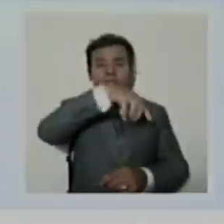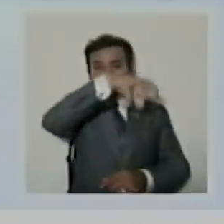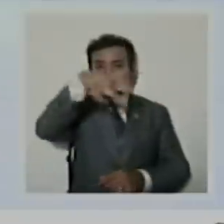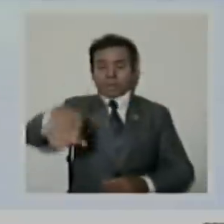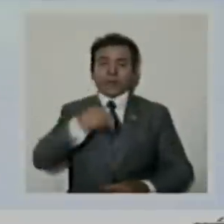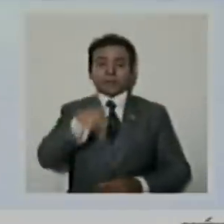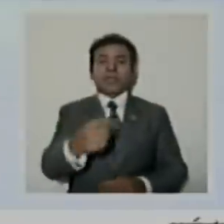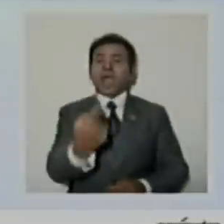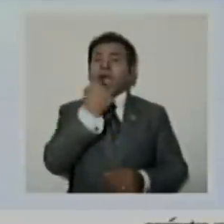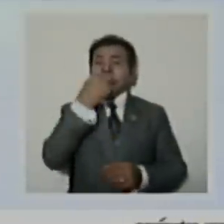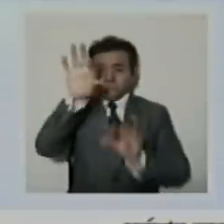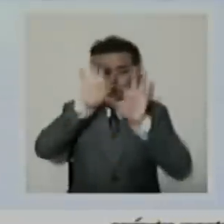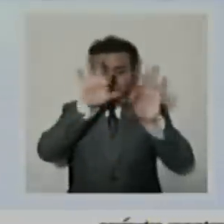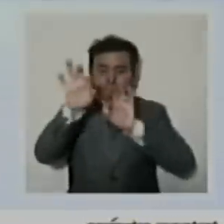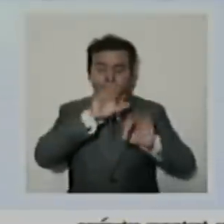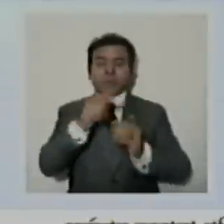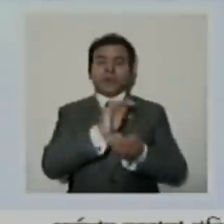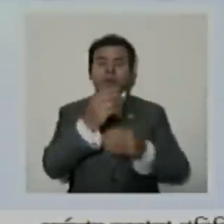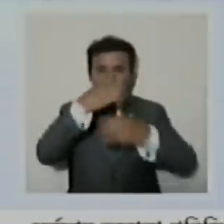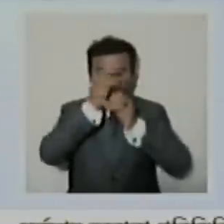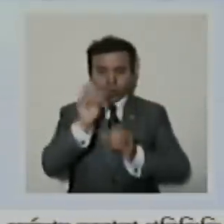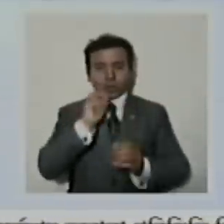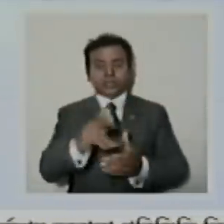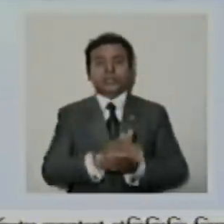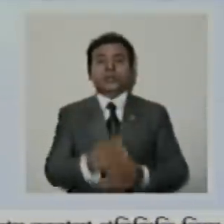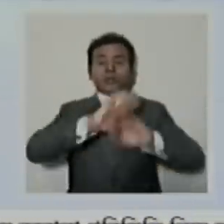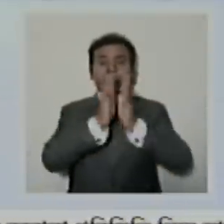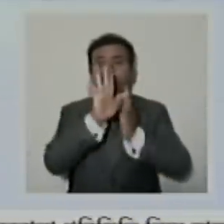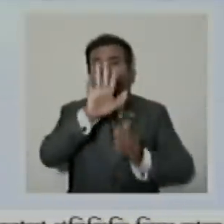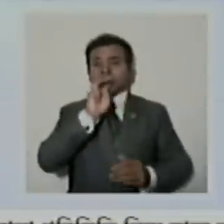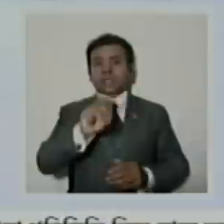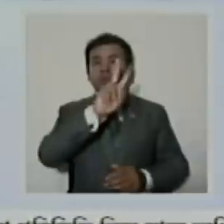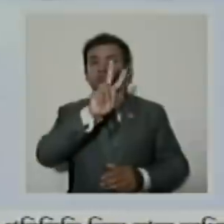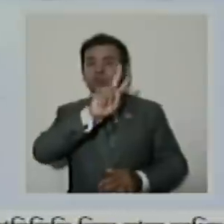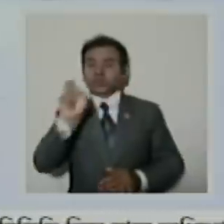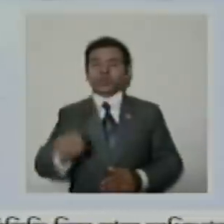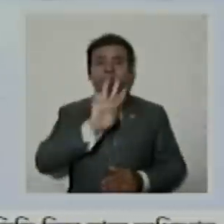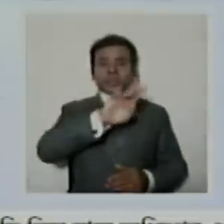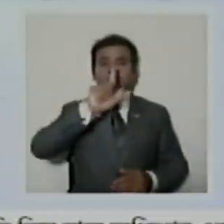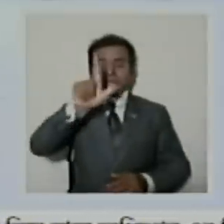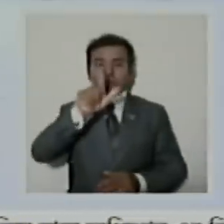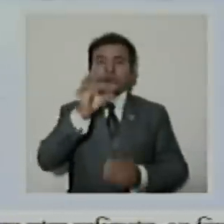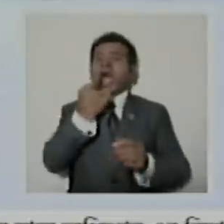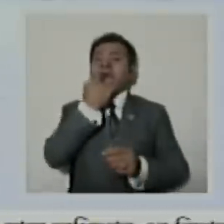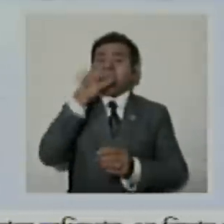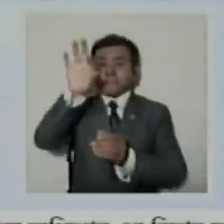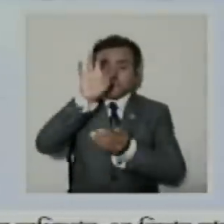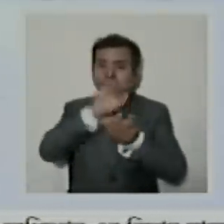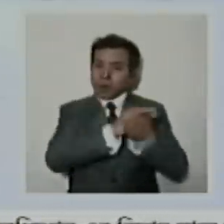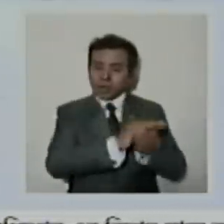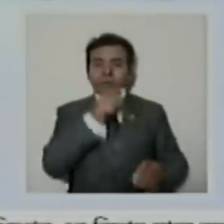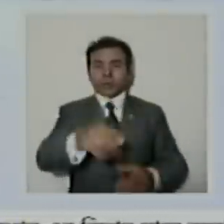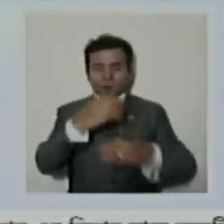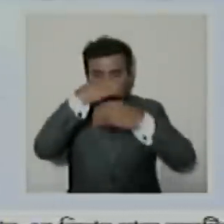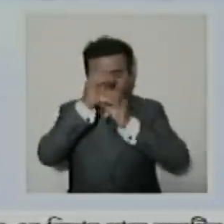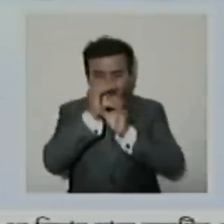গত 24 ঘন্টায় আমাদের 35 ল্যাবে নমুনা সংগ্রহ এবং পরীক্ষা হয়েছে। নমুনা সংগ্রহ